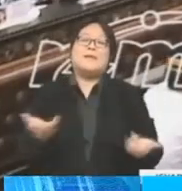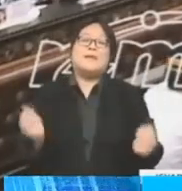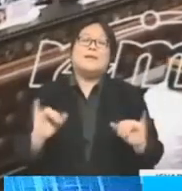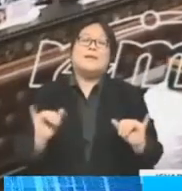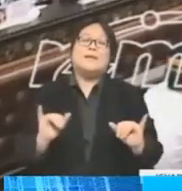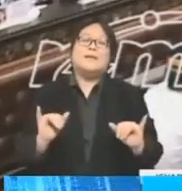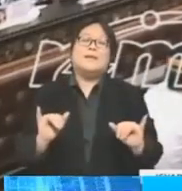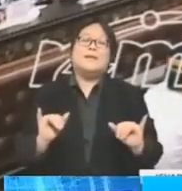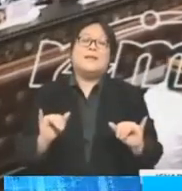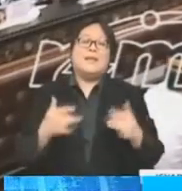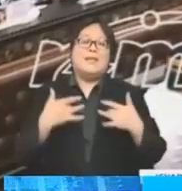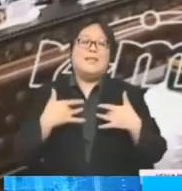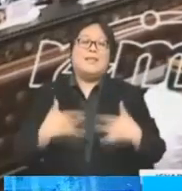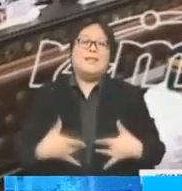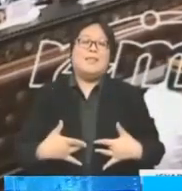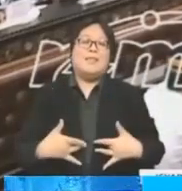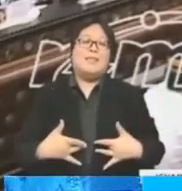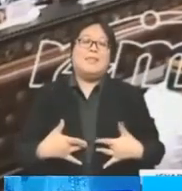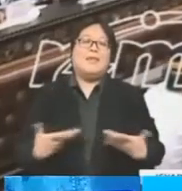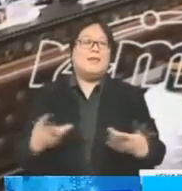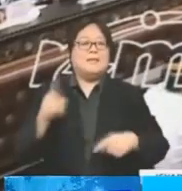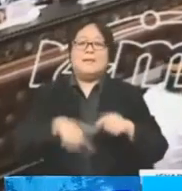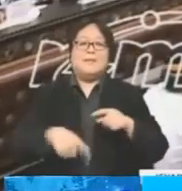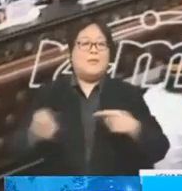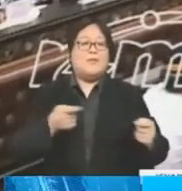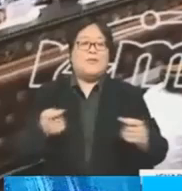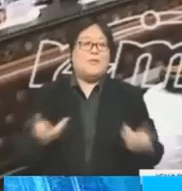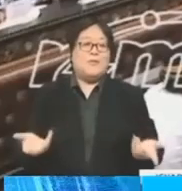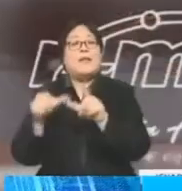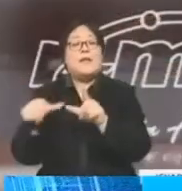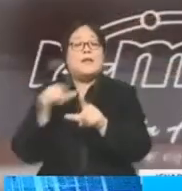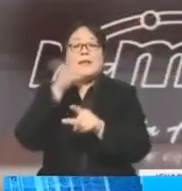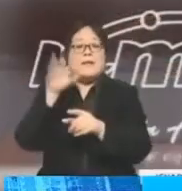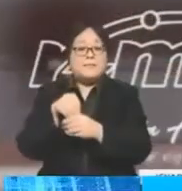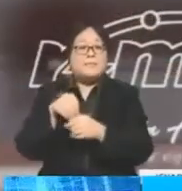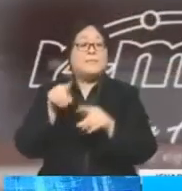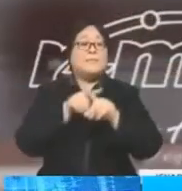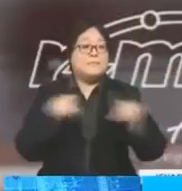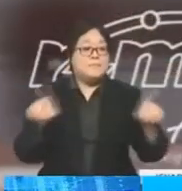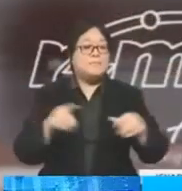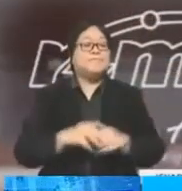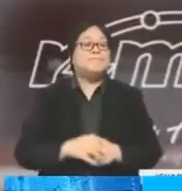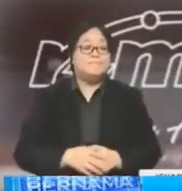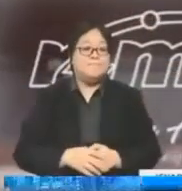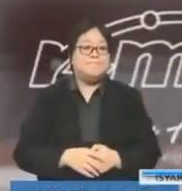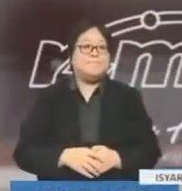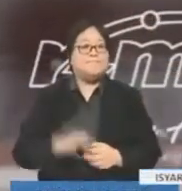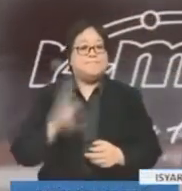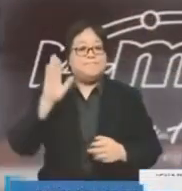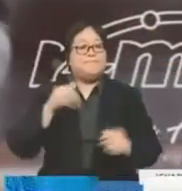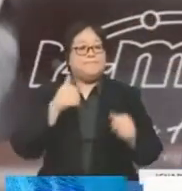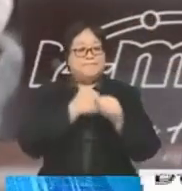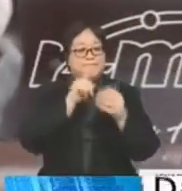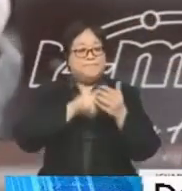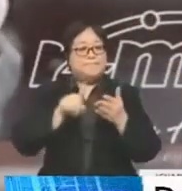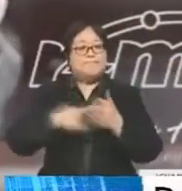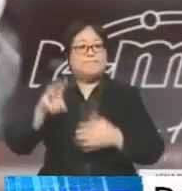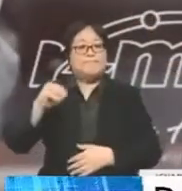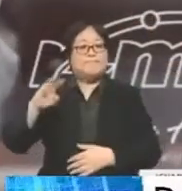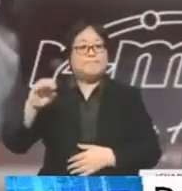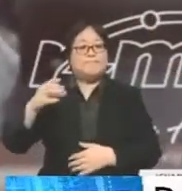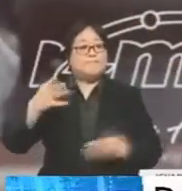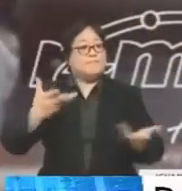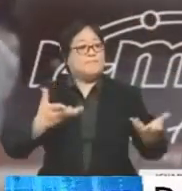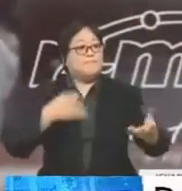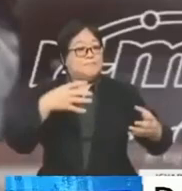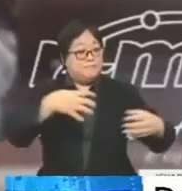of the Top yang berpangkalan di luar negara seperti netflix walau Bagaimanapun kita akan komplit MC atau konflik